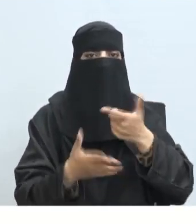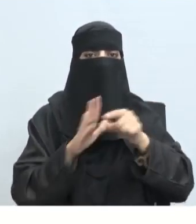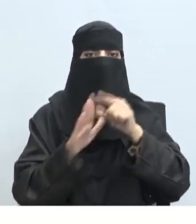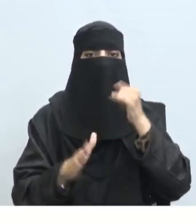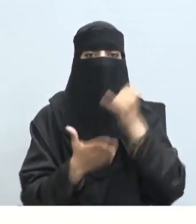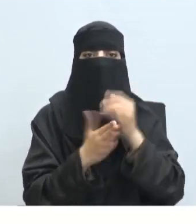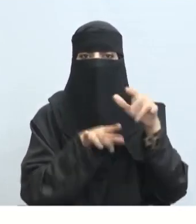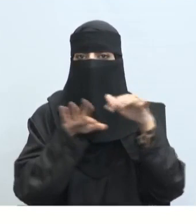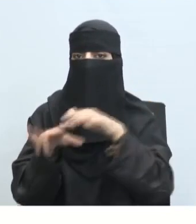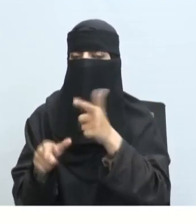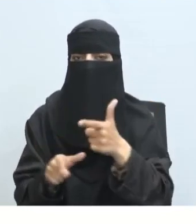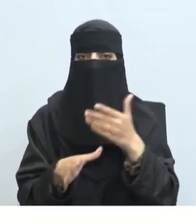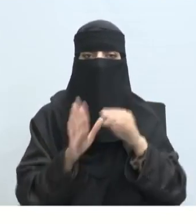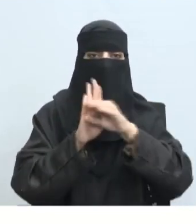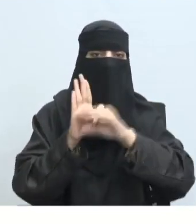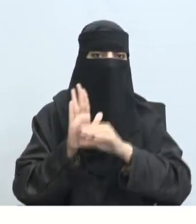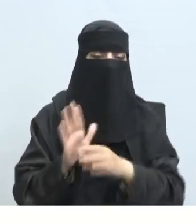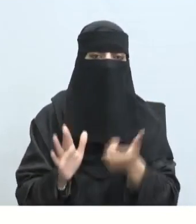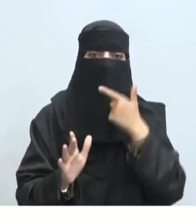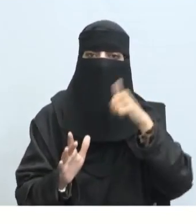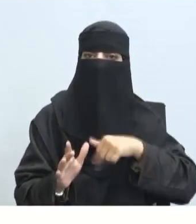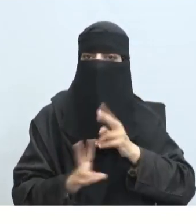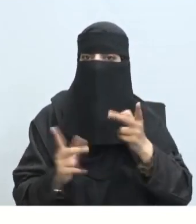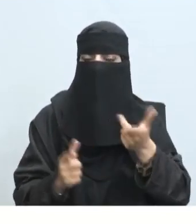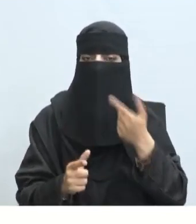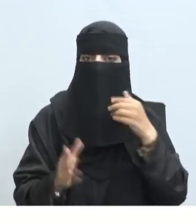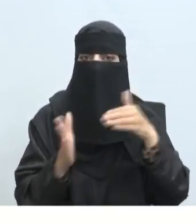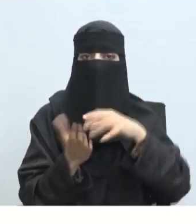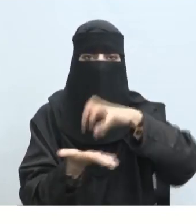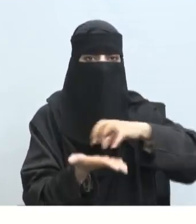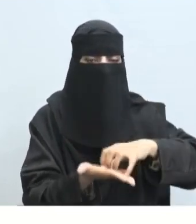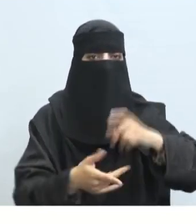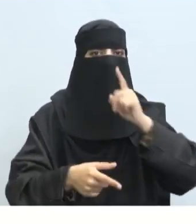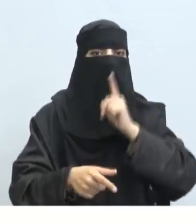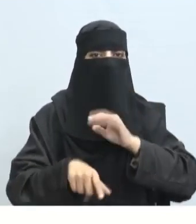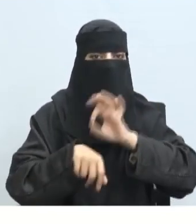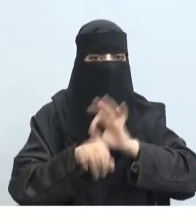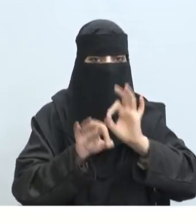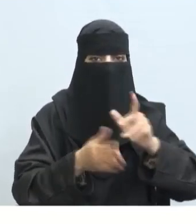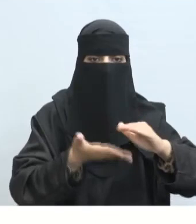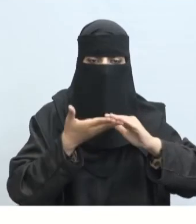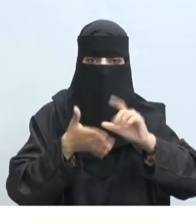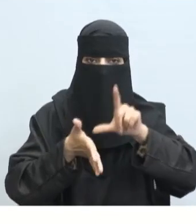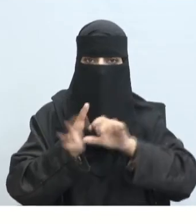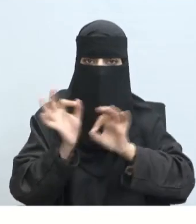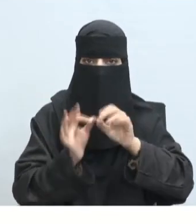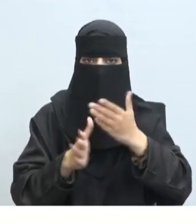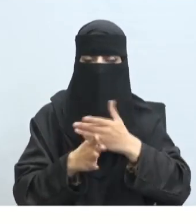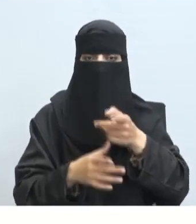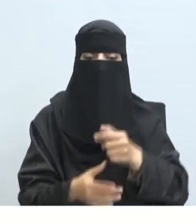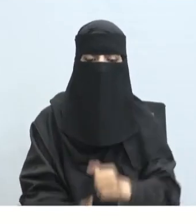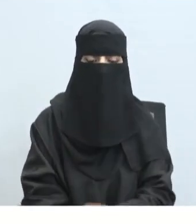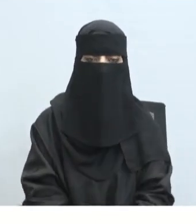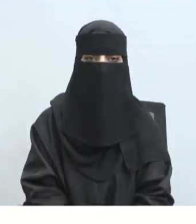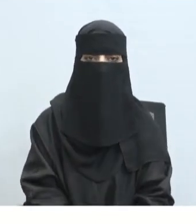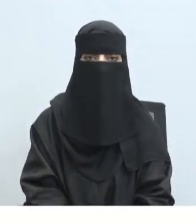المستهدف ما هي المحتويات ماذا نريد اين ستقام متى ستقام كل ذلك سيساعدك في وضع اهداف والتخطيط